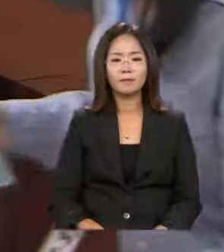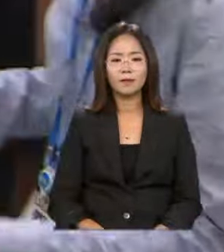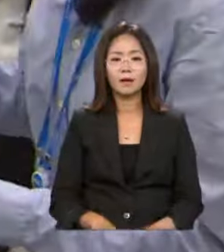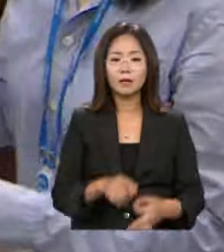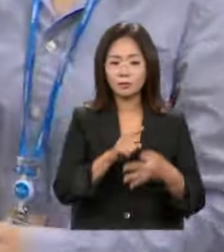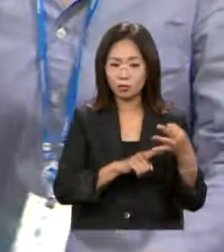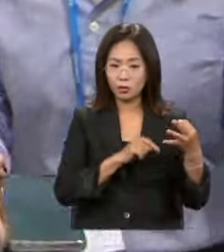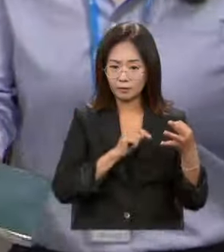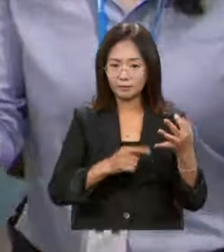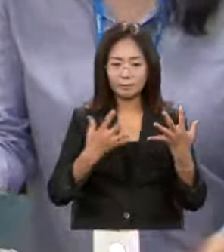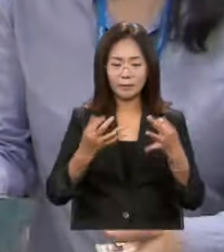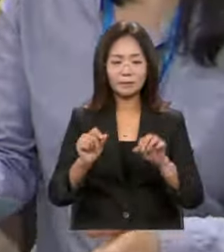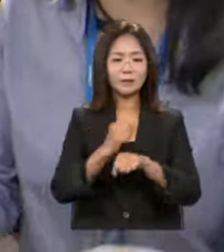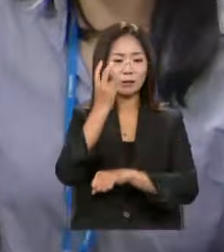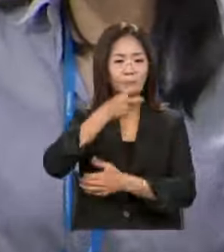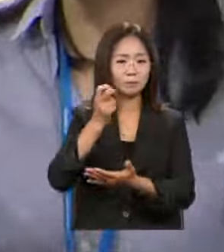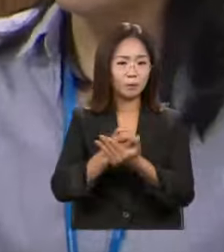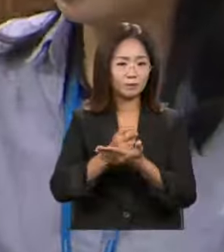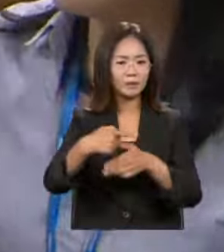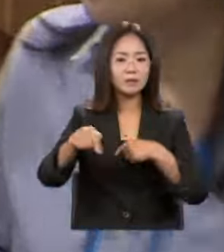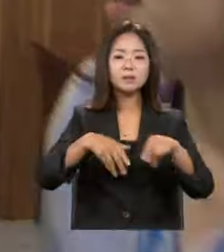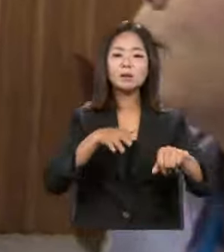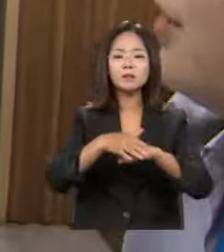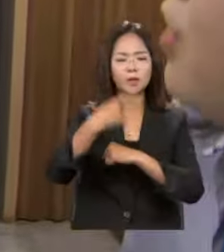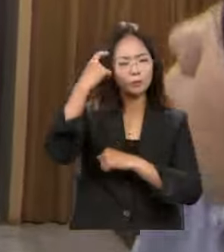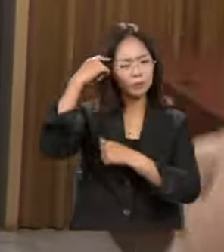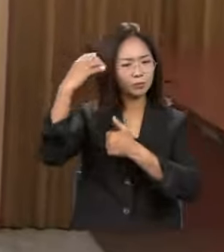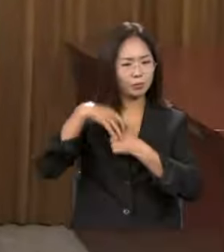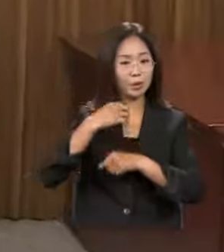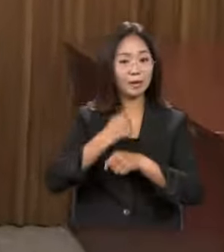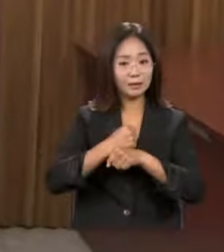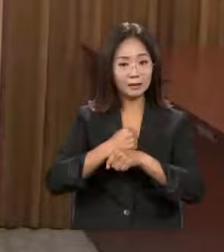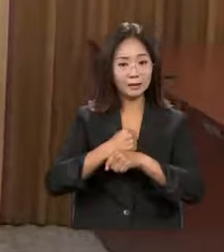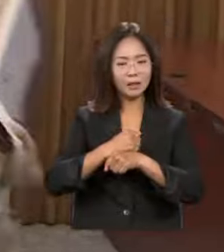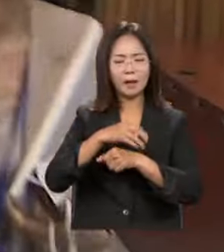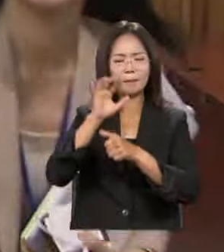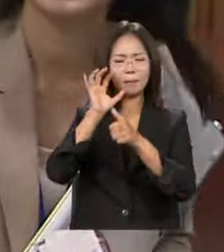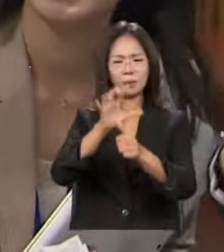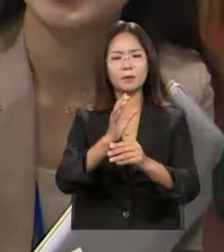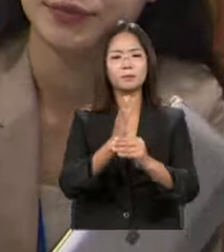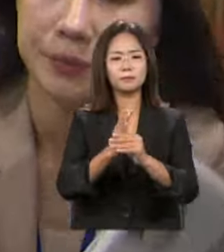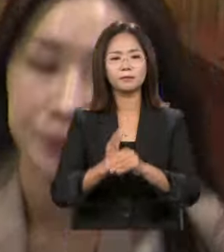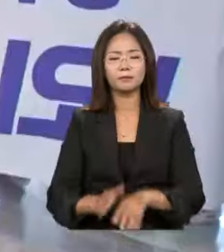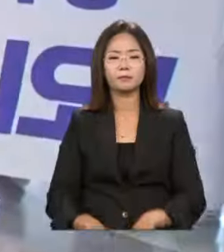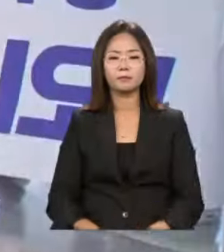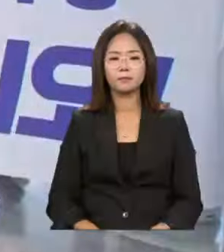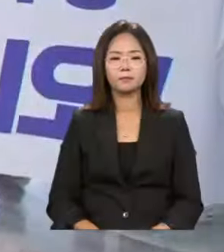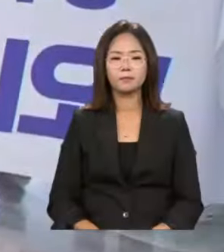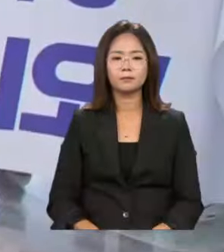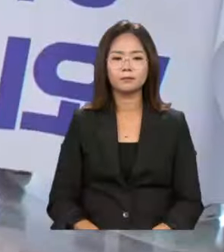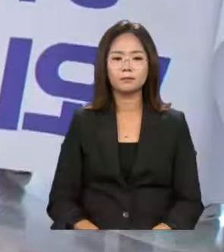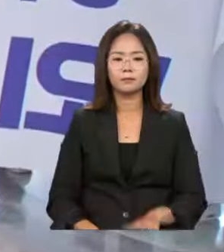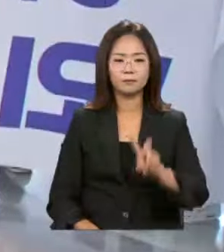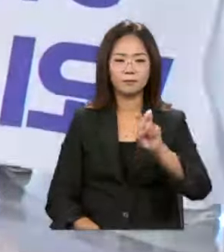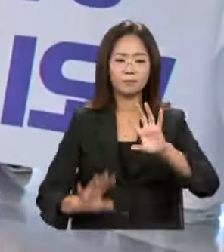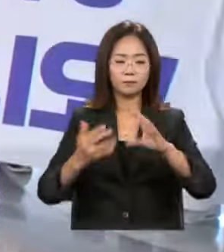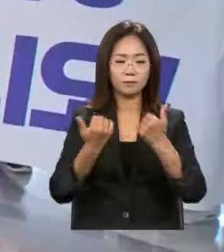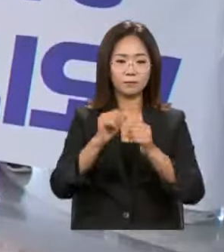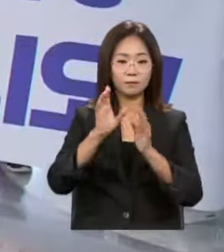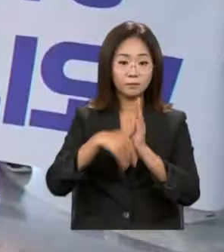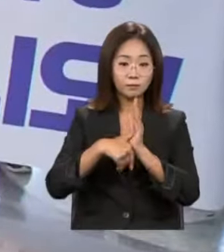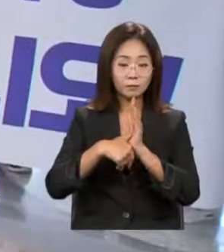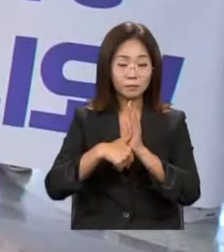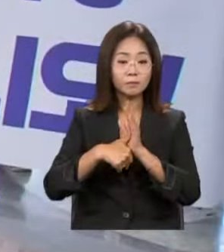대통령이 김건 여사 특검법을 정치공세로 규정한데 대해선 총공세를 예고했습니다 22대 국회에서